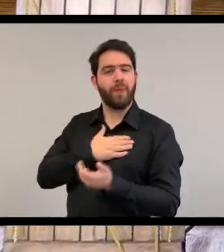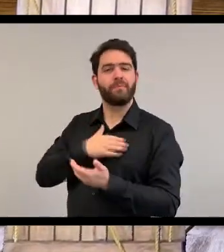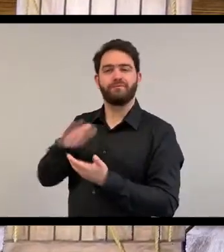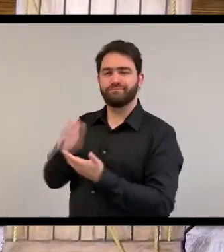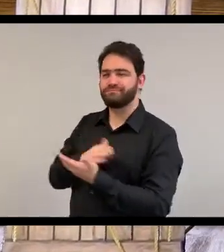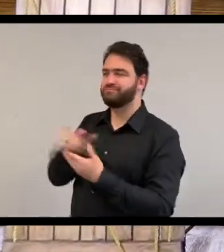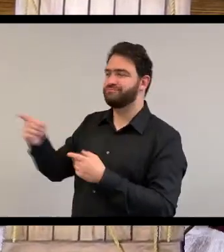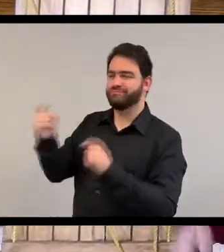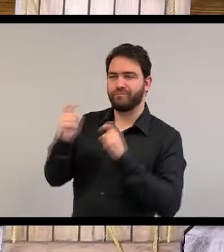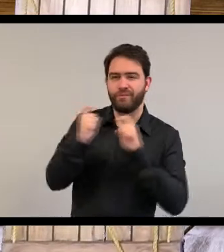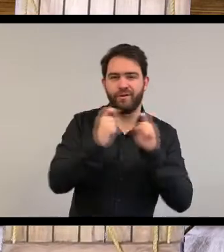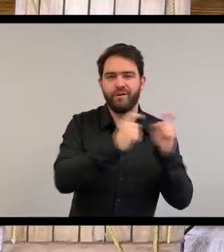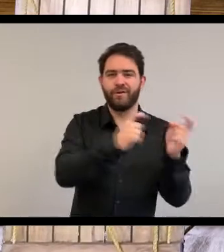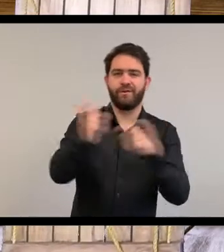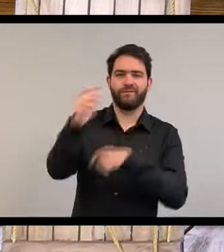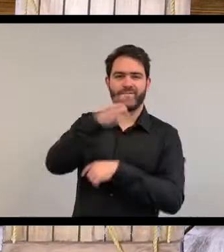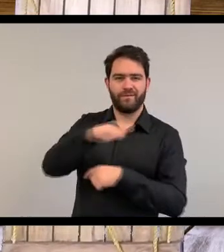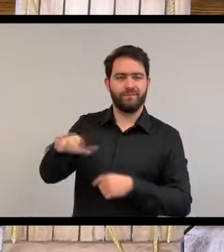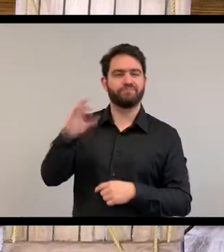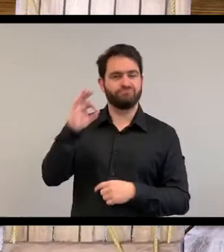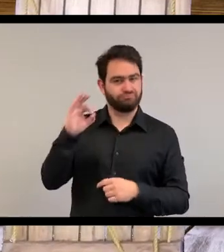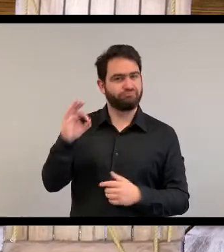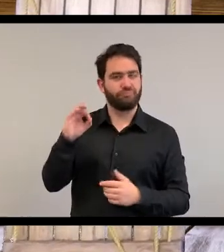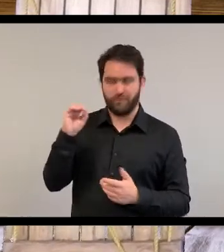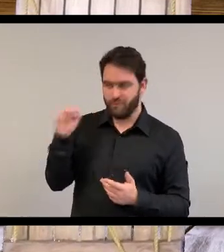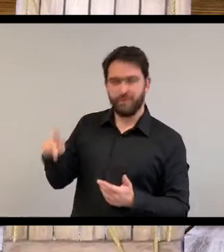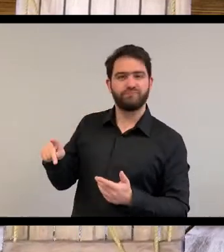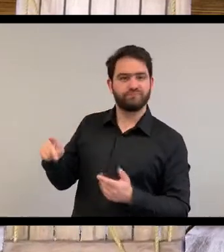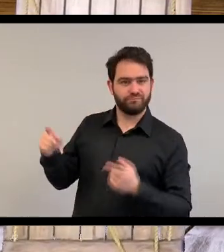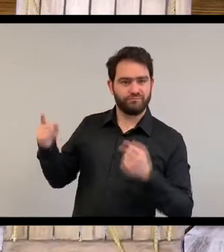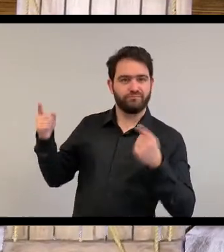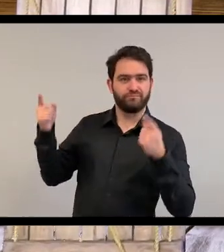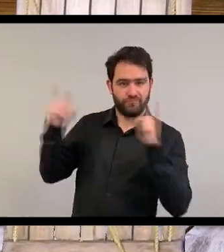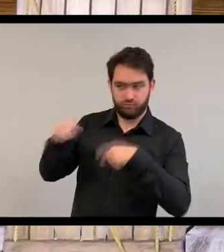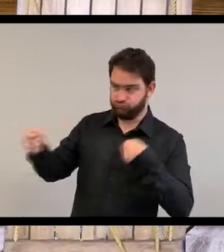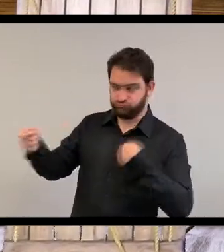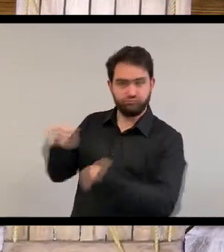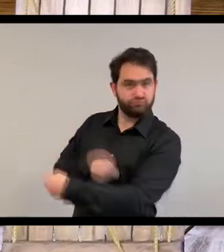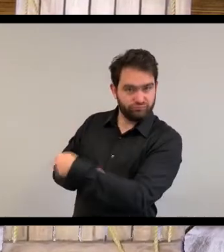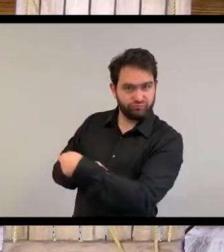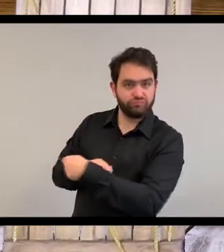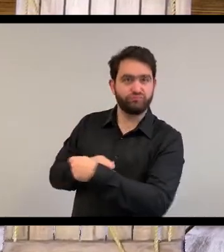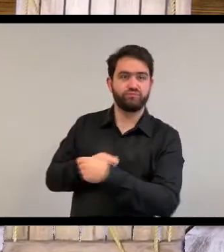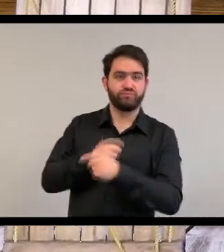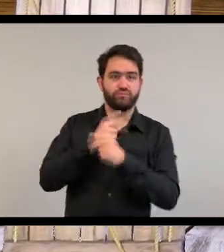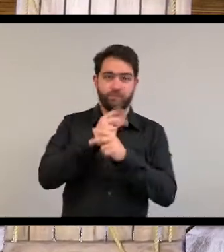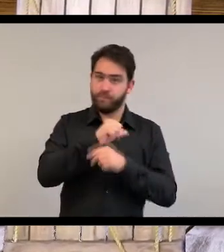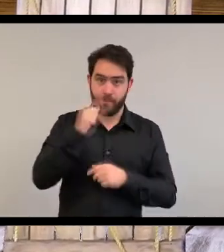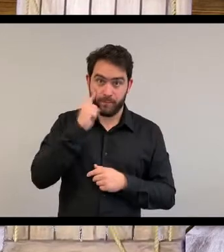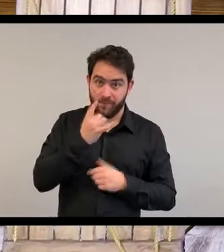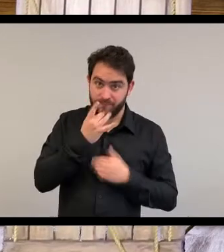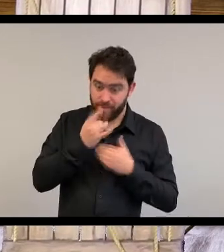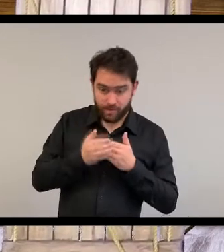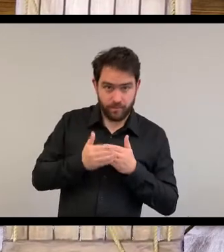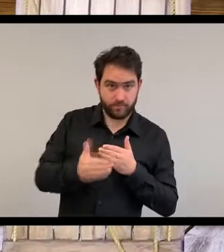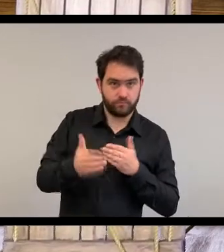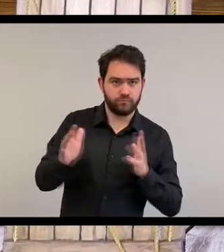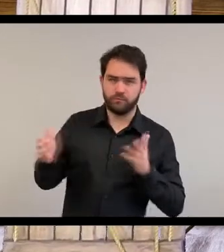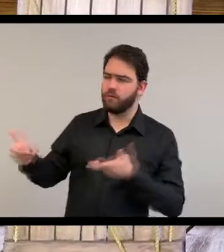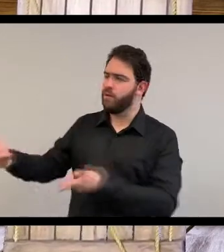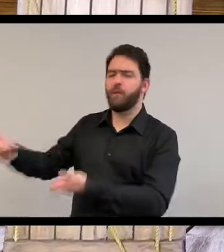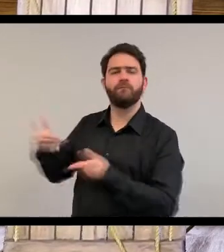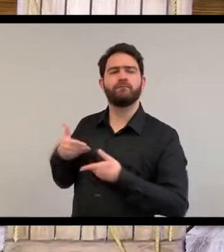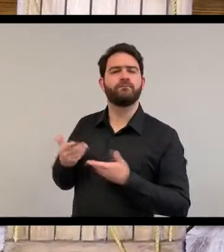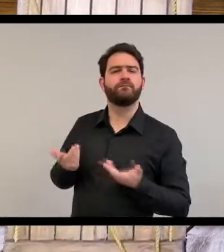Ah, oui, ça aussi, j'aimerais bien l'avoir, parce que c'est très important que les enfants aient leurs cadeaux. Très bien, j'accepte.